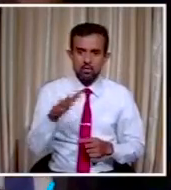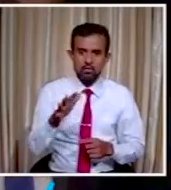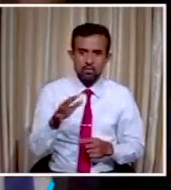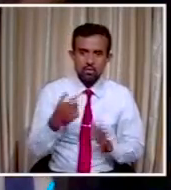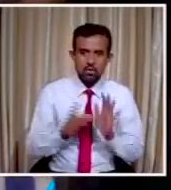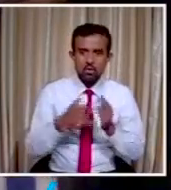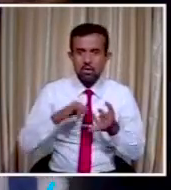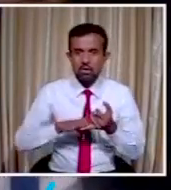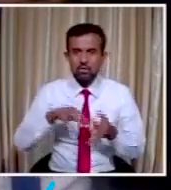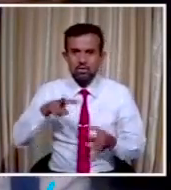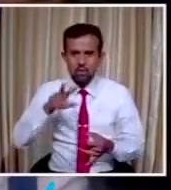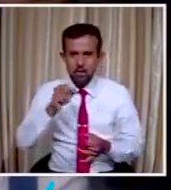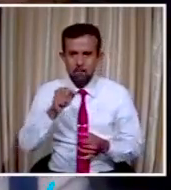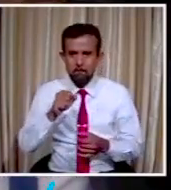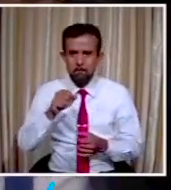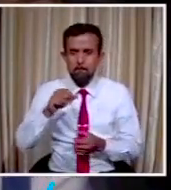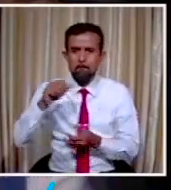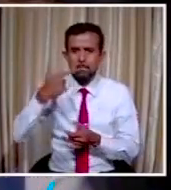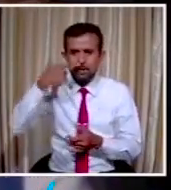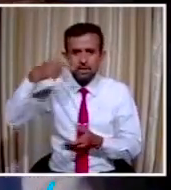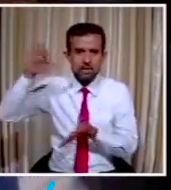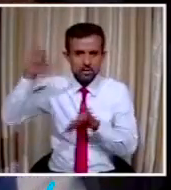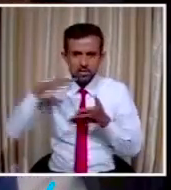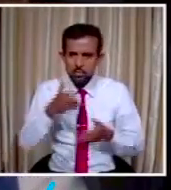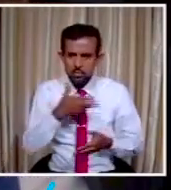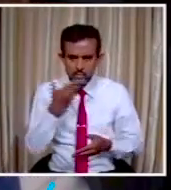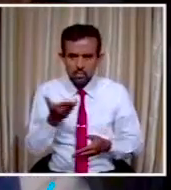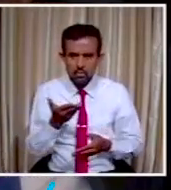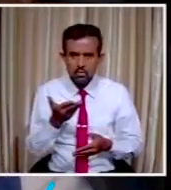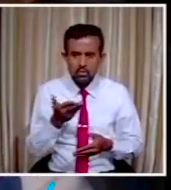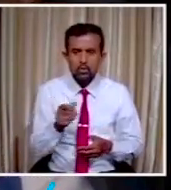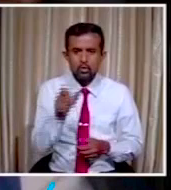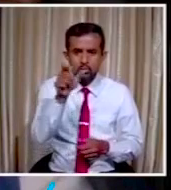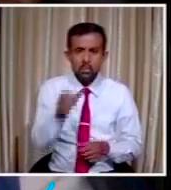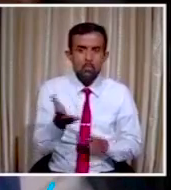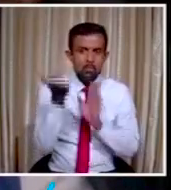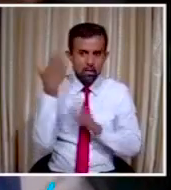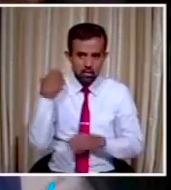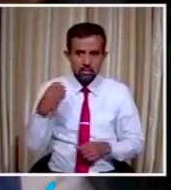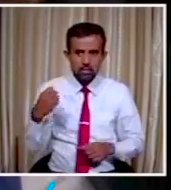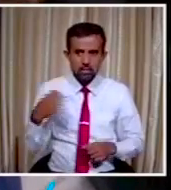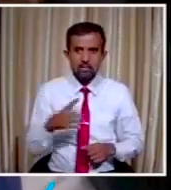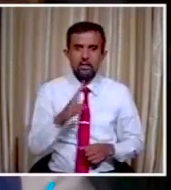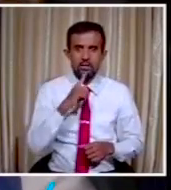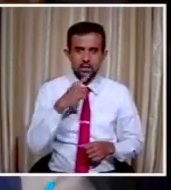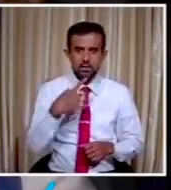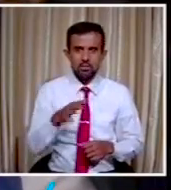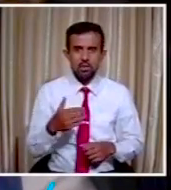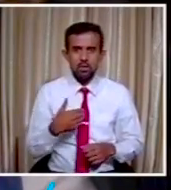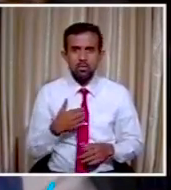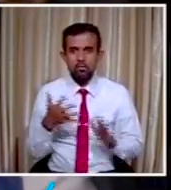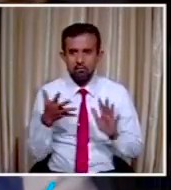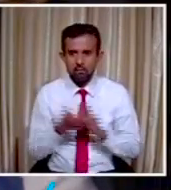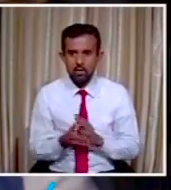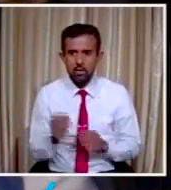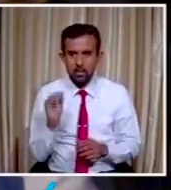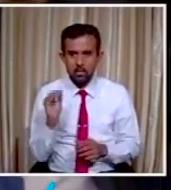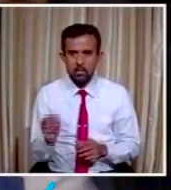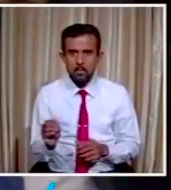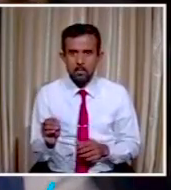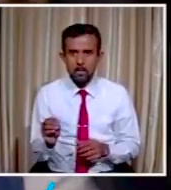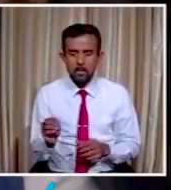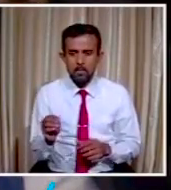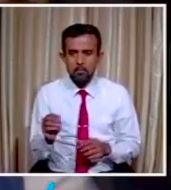රුපියල් 250ට ඉන්ධන ආනයනය කරන්න පුළුවන් කියලා ඒ නිසා මම එතුමාට පහුගිය දවසෙත් කිව්වා අපේ යම් වැරද්දක් තියෙනවා නම්